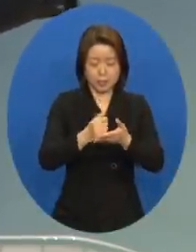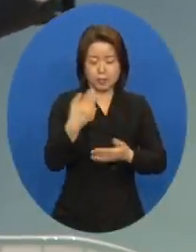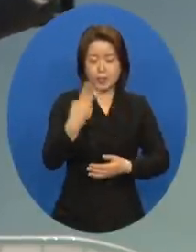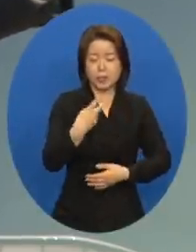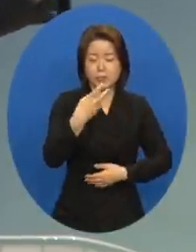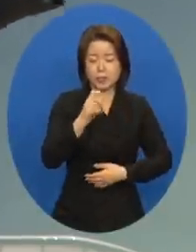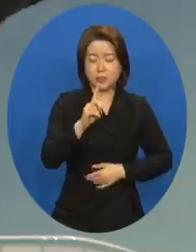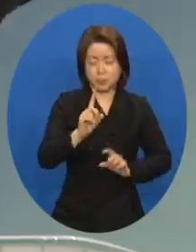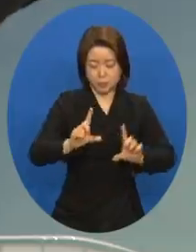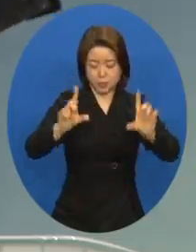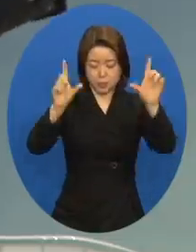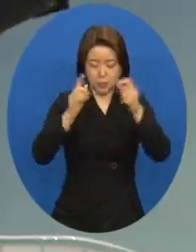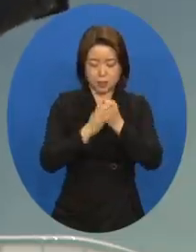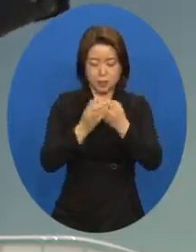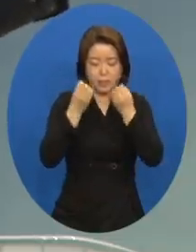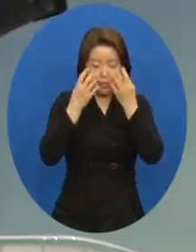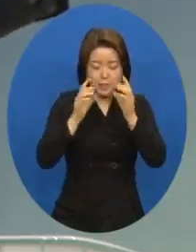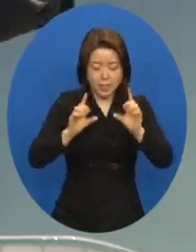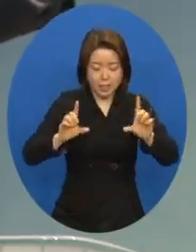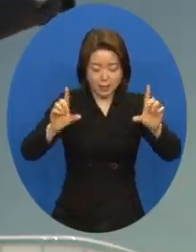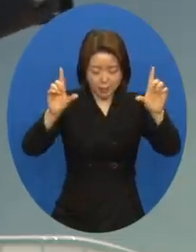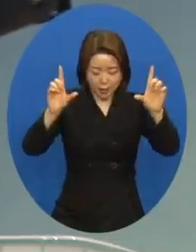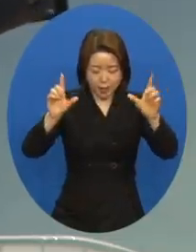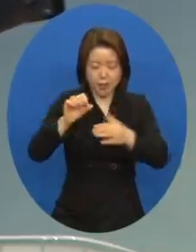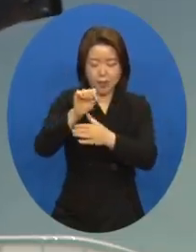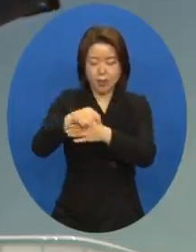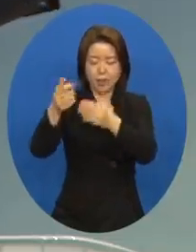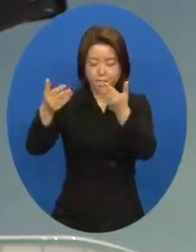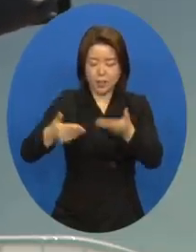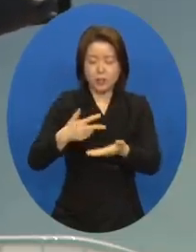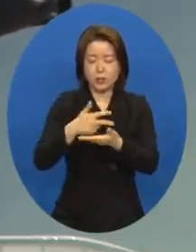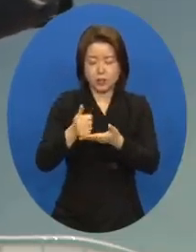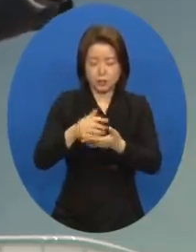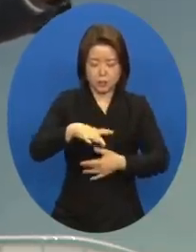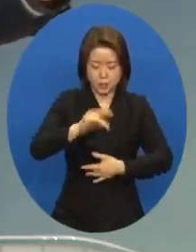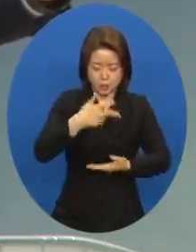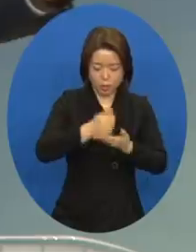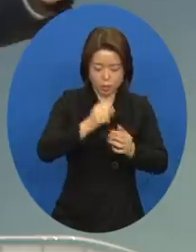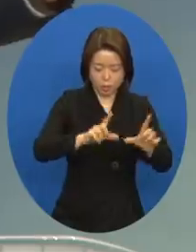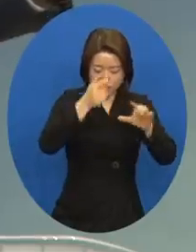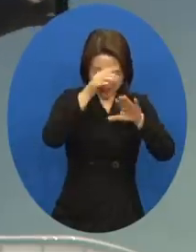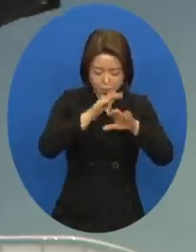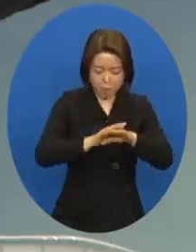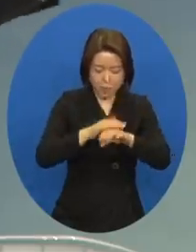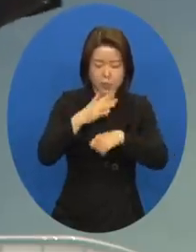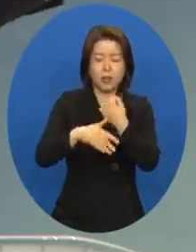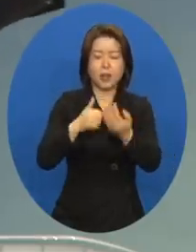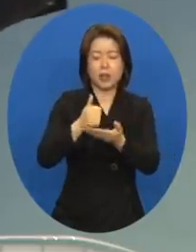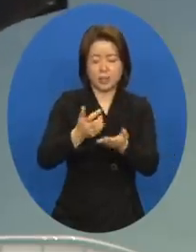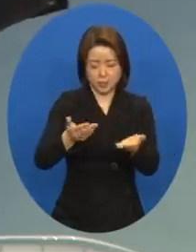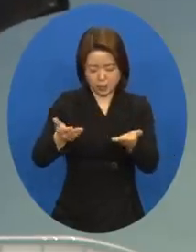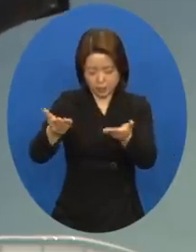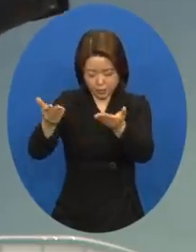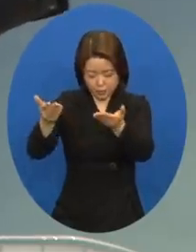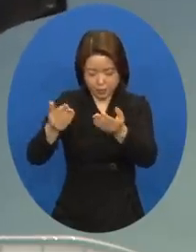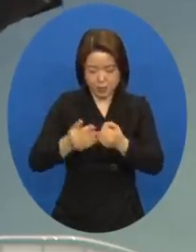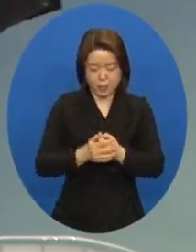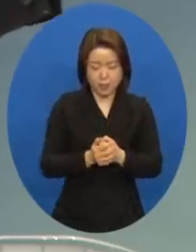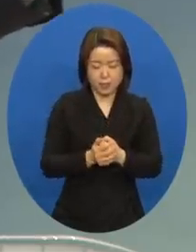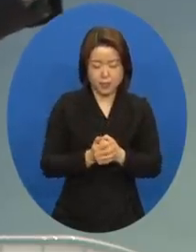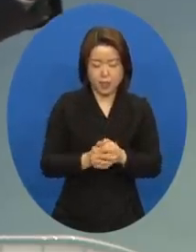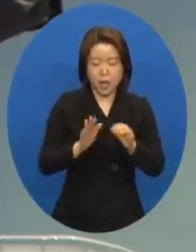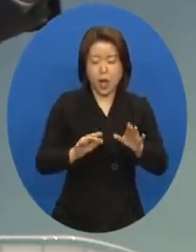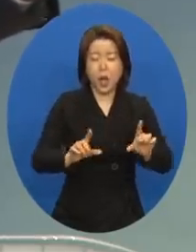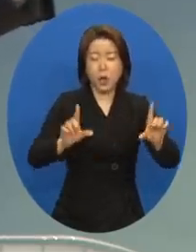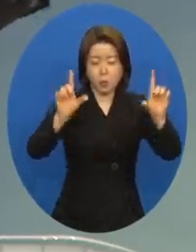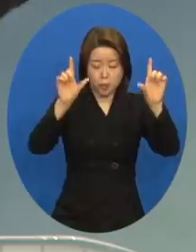2021년 새날을 허락하신 주님, 첫 주일 예배를 하나님께 드립니다.